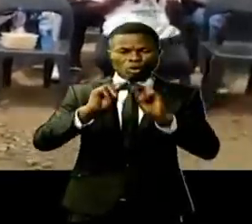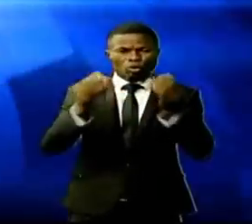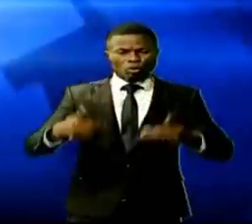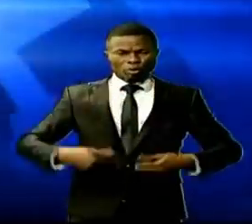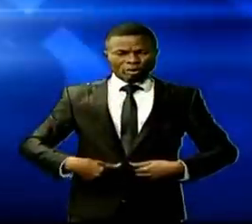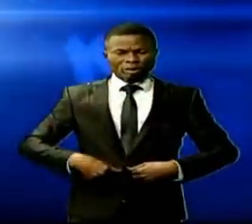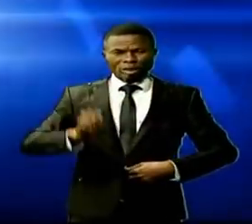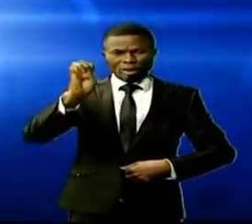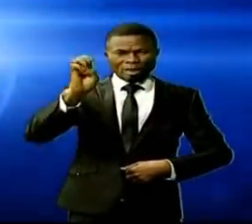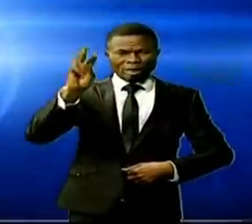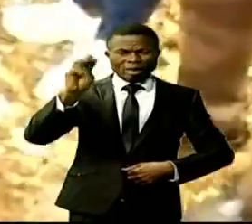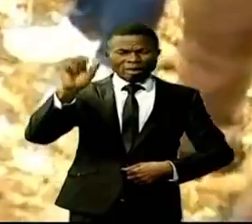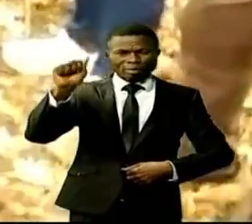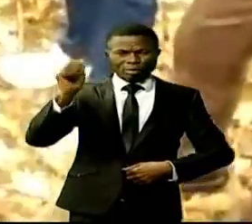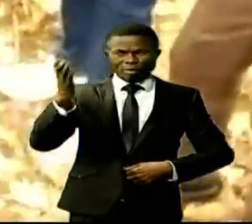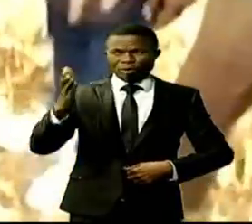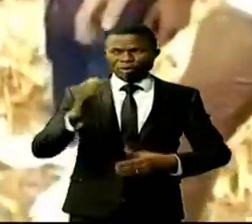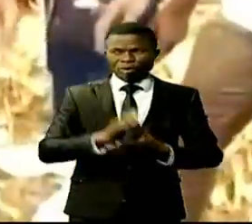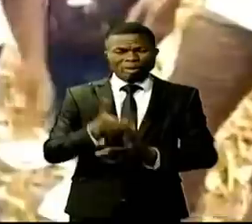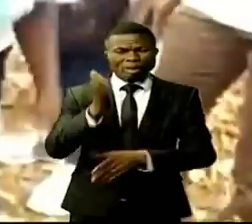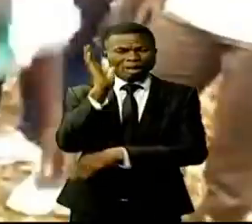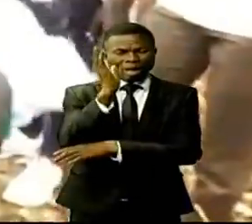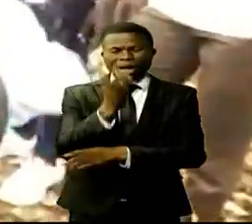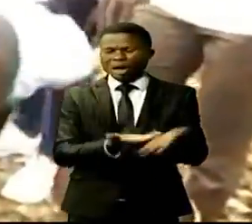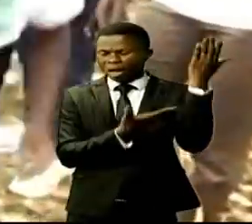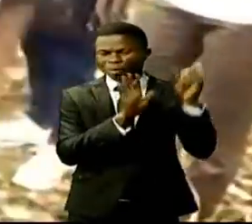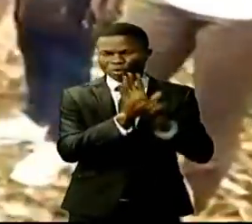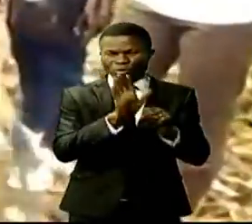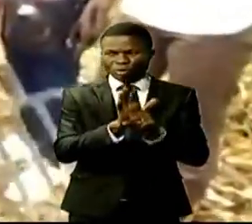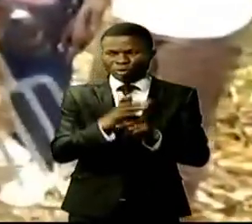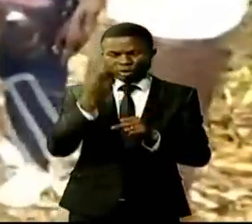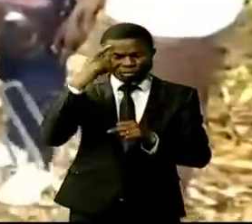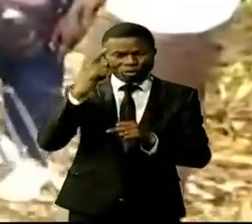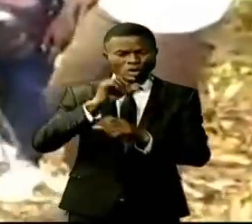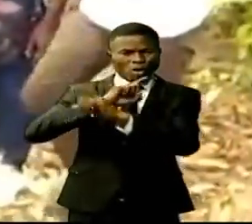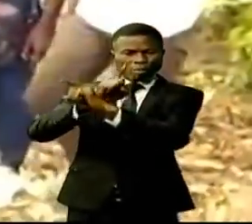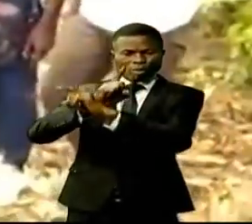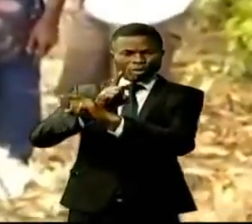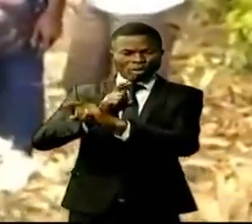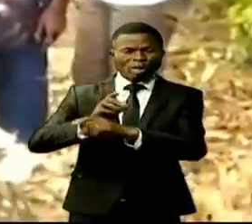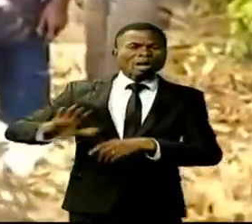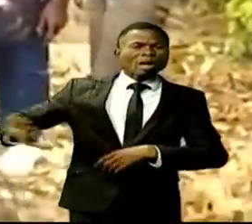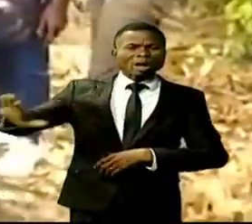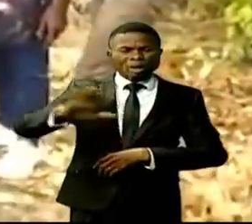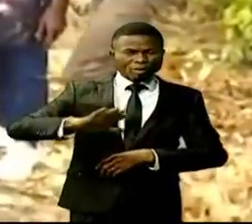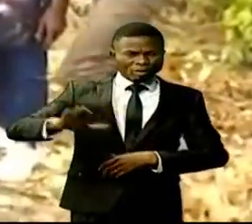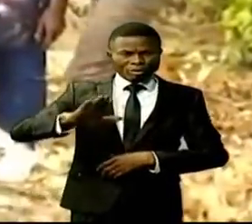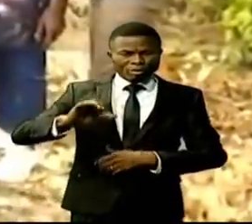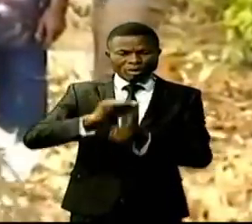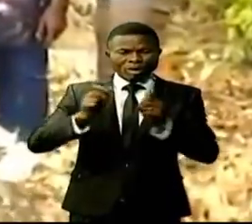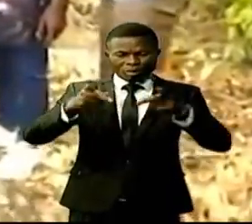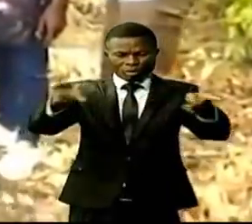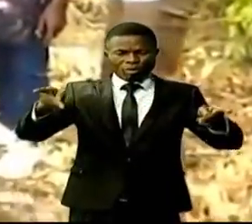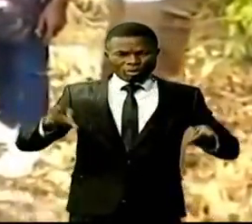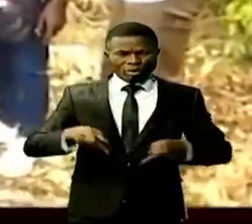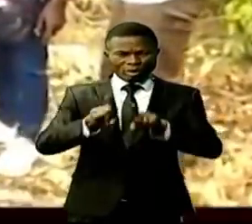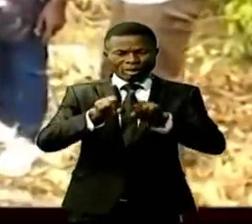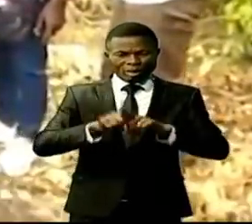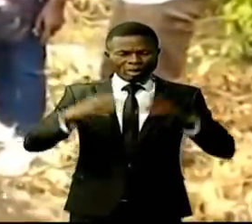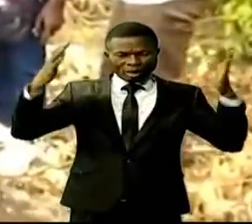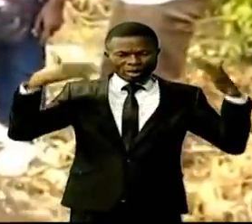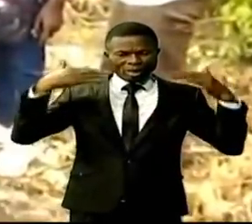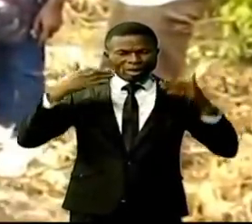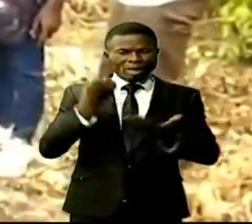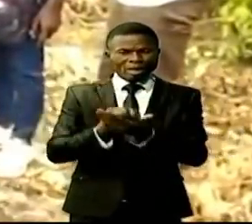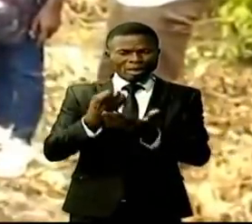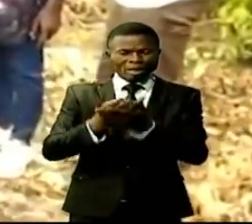Imba. L'arbre joue un rôle important pour la préservation de la planète sur le plan environnemental, écologique, économique